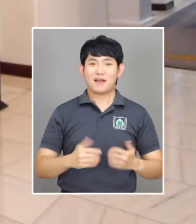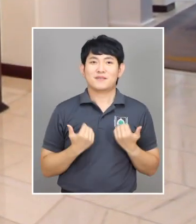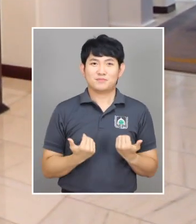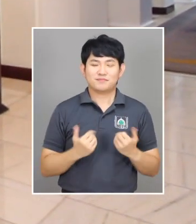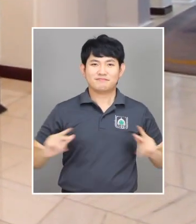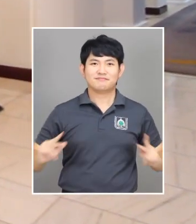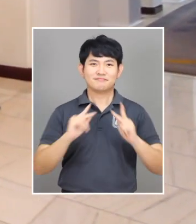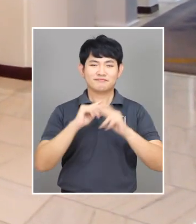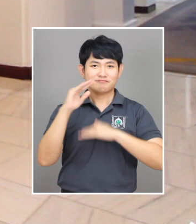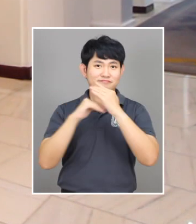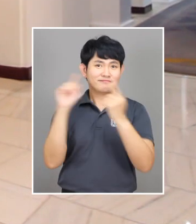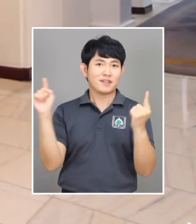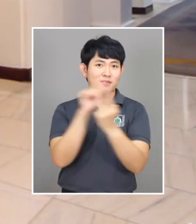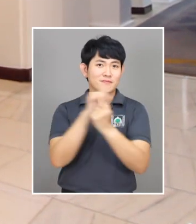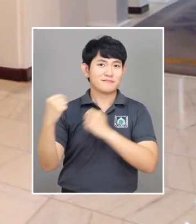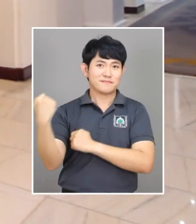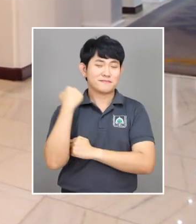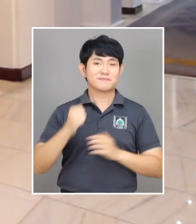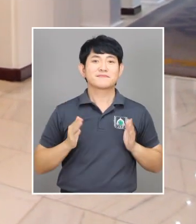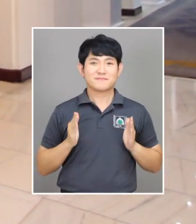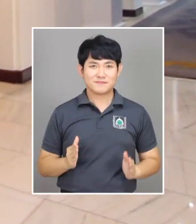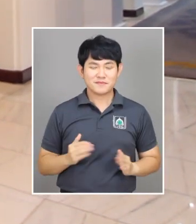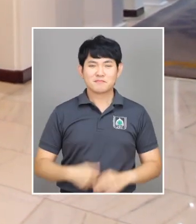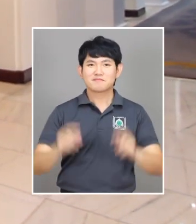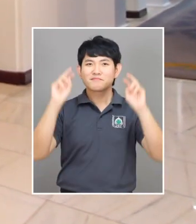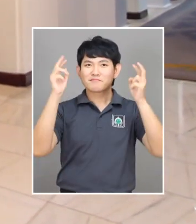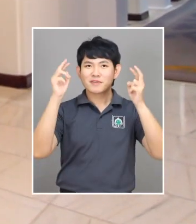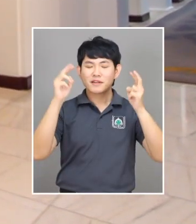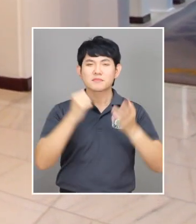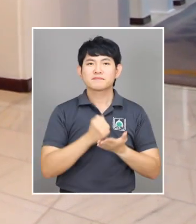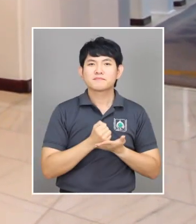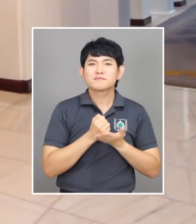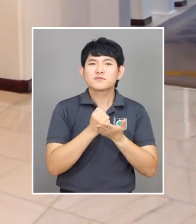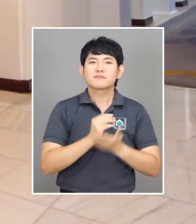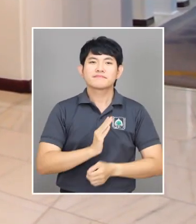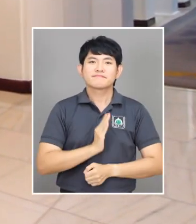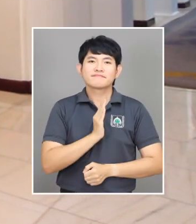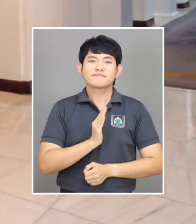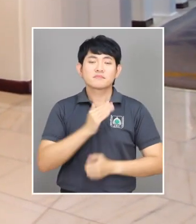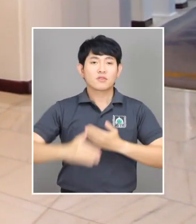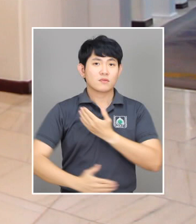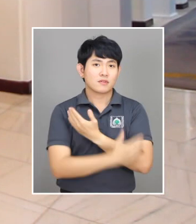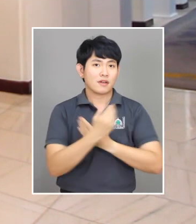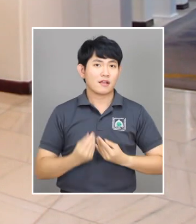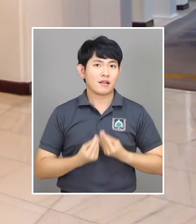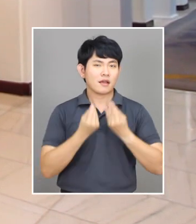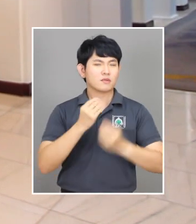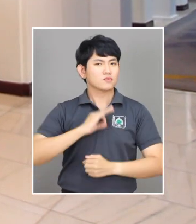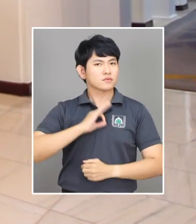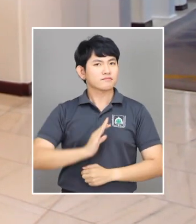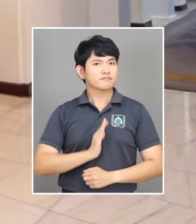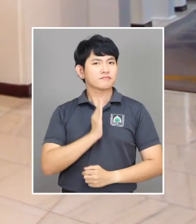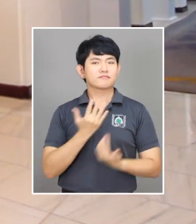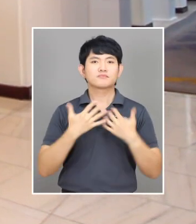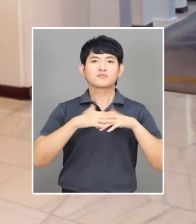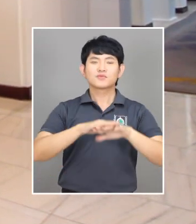กระทรวงการพัฒนาสังคมและความมั่นคงของมนุษย์ได้นำเรื่องราวที่มาเชิดชูเกียรติและการให้โอกาสและการมีศักดิ์ศรีการอยู่ร่ว